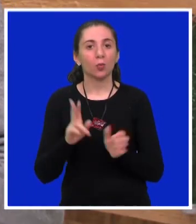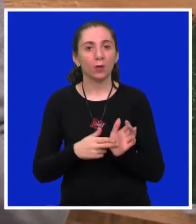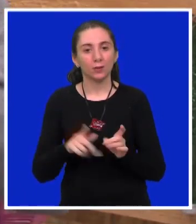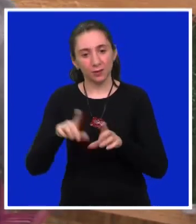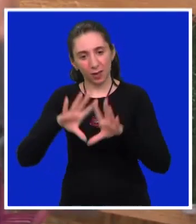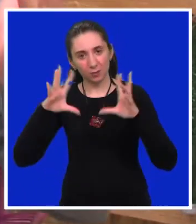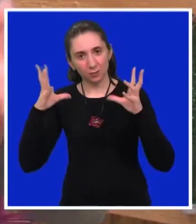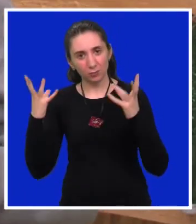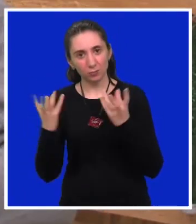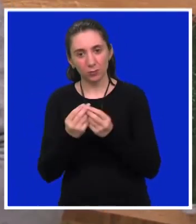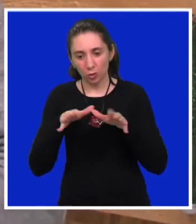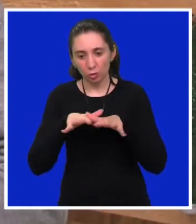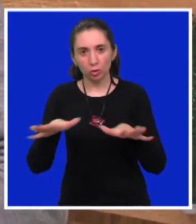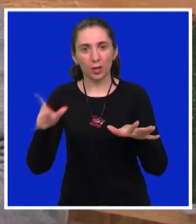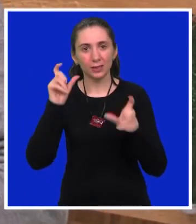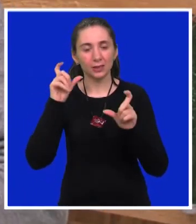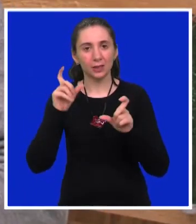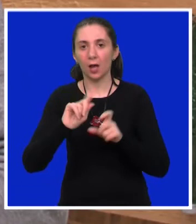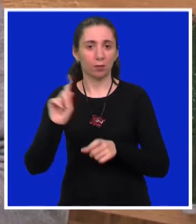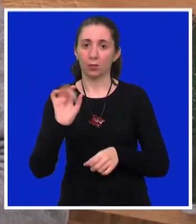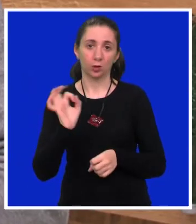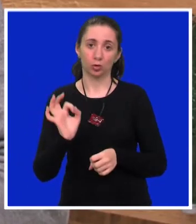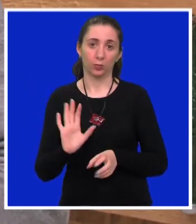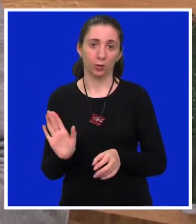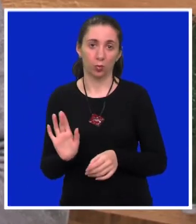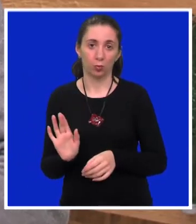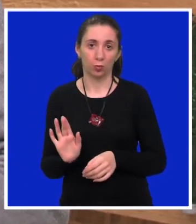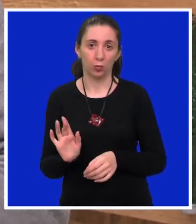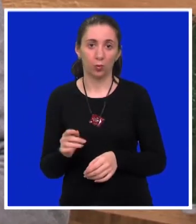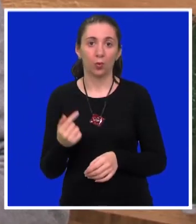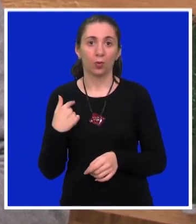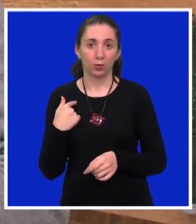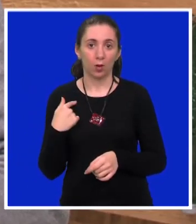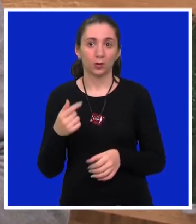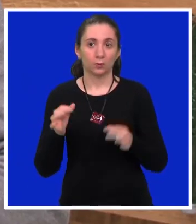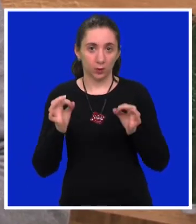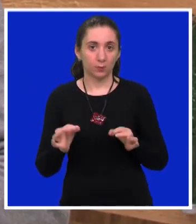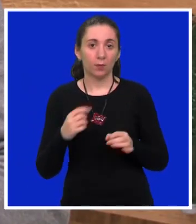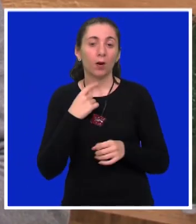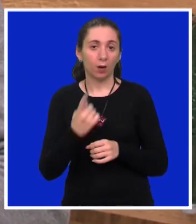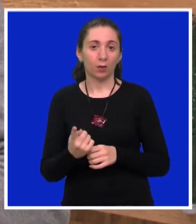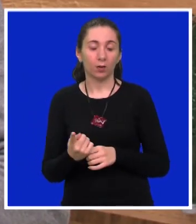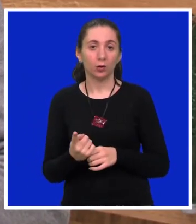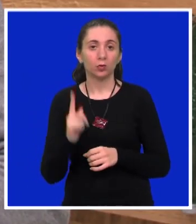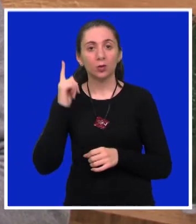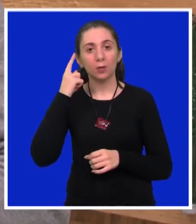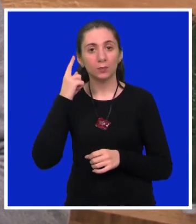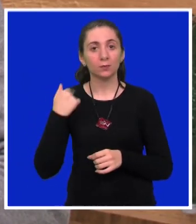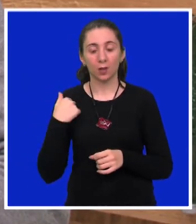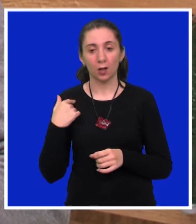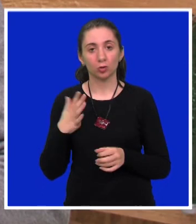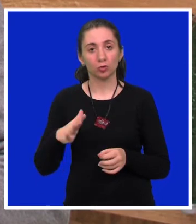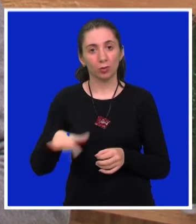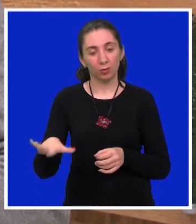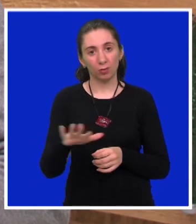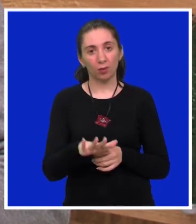se zaista pokuša uzeti što šira slika. Neće biti dobro, po meni. Ja sam to spreman reći, jer mislim da